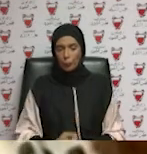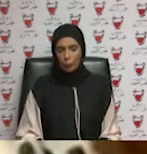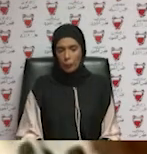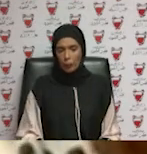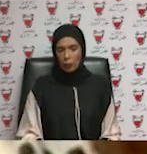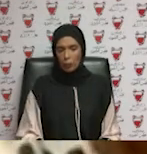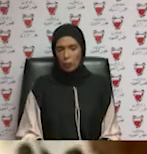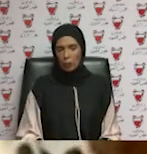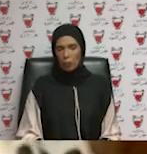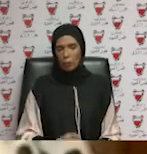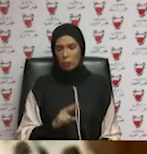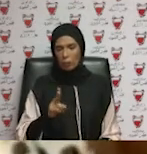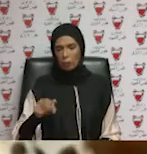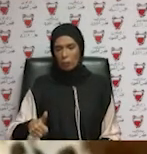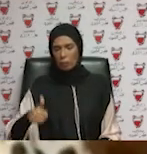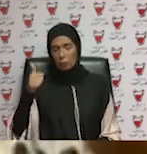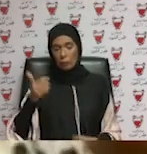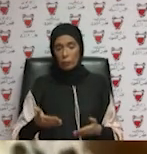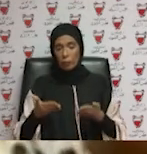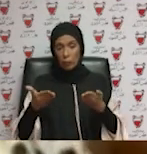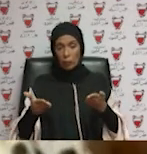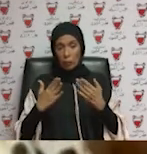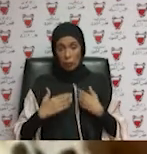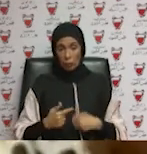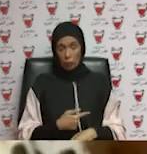لتحسين الخدمات الطبية